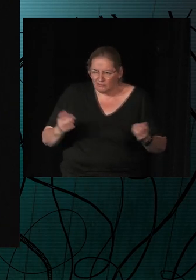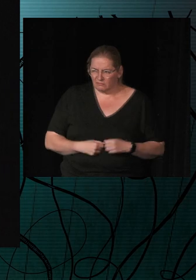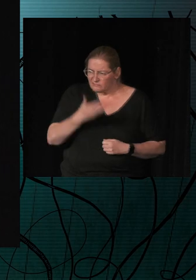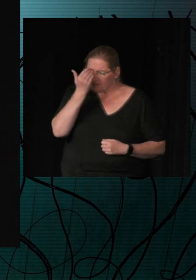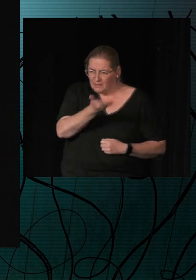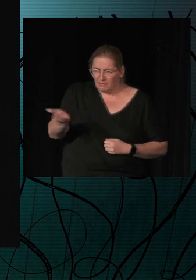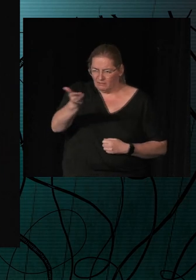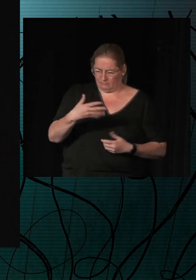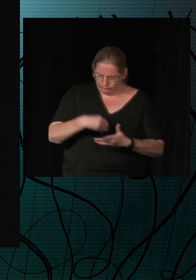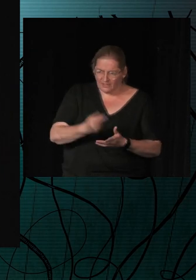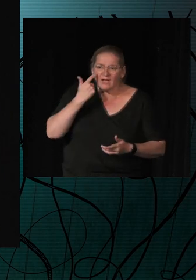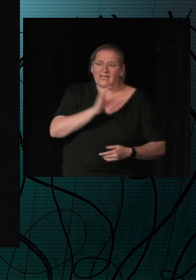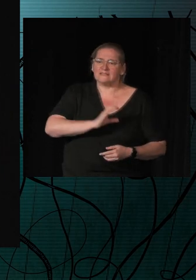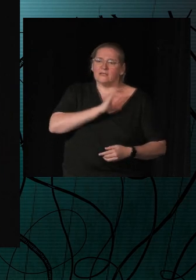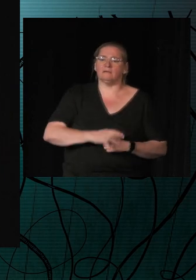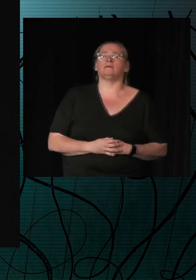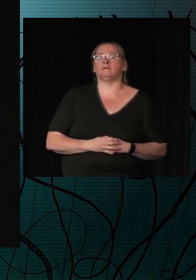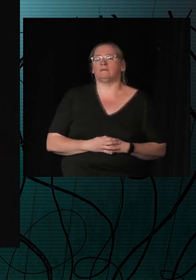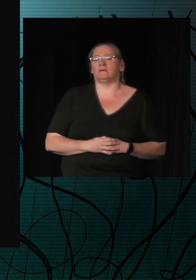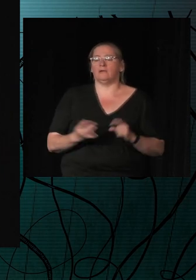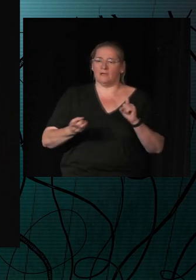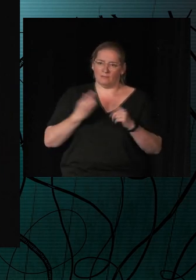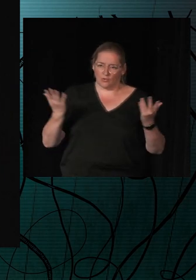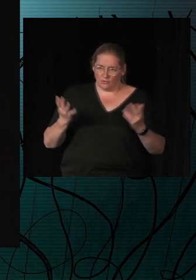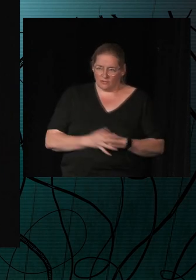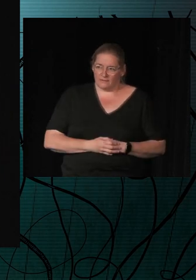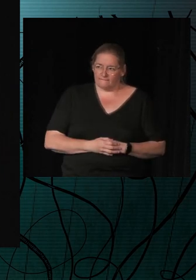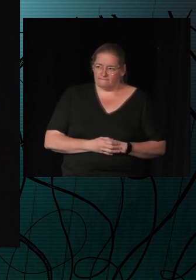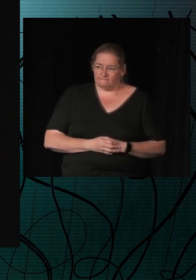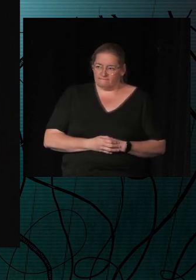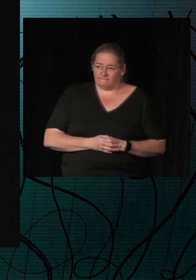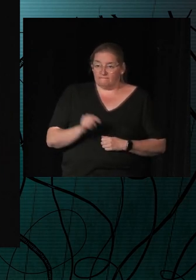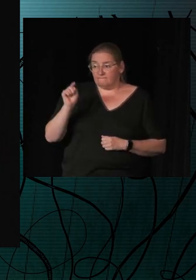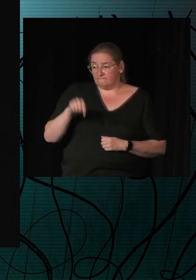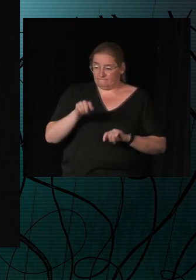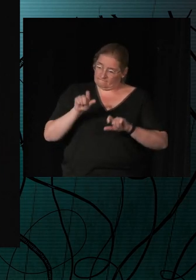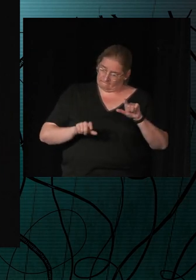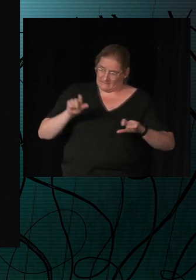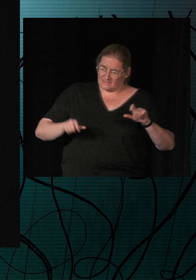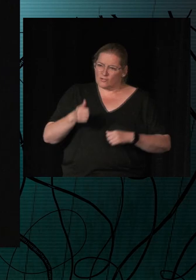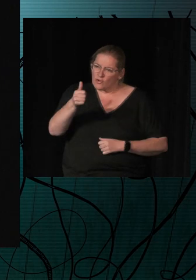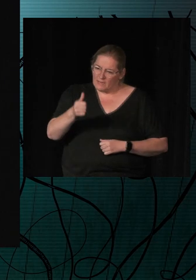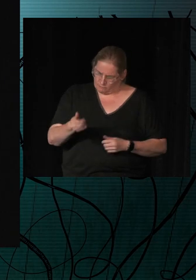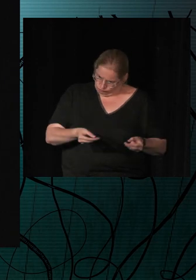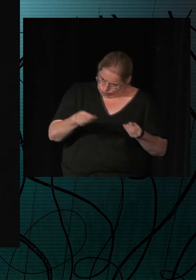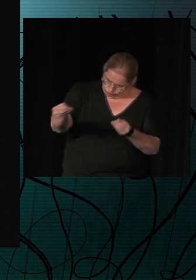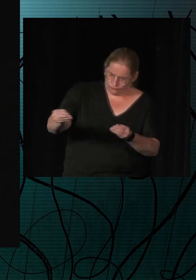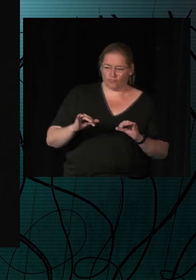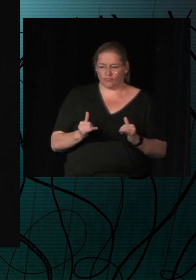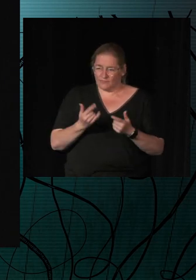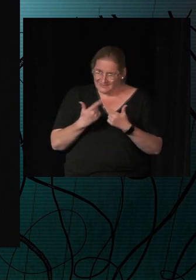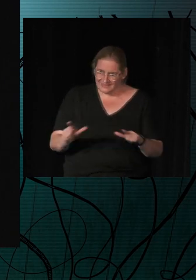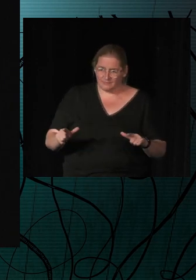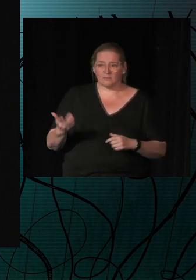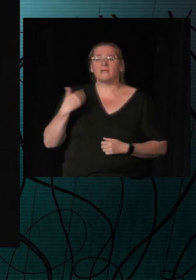n sait rien moi je trouve que c'est hyper important de de laisser la place aux gens d'expérimenter le jeu comme ils veulent récemment j'ai fait